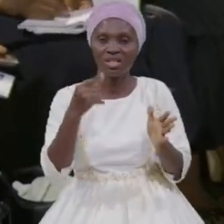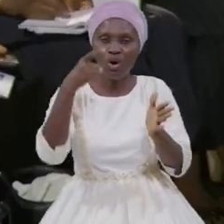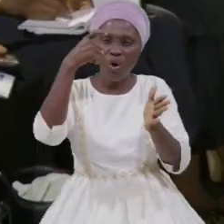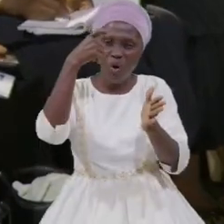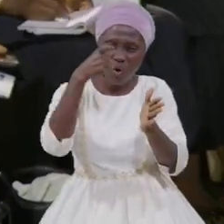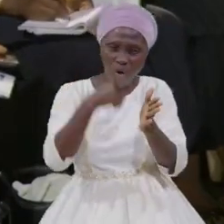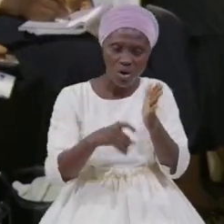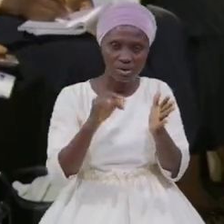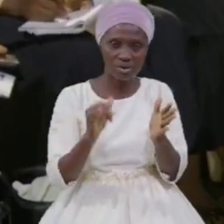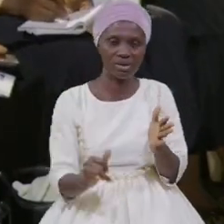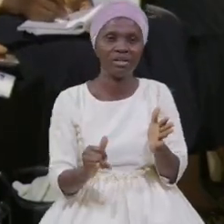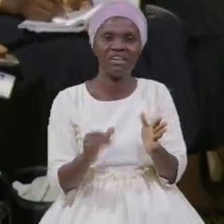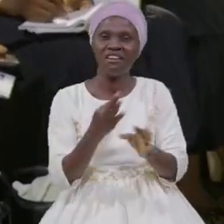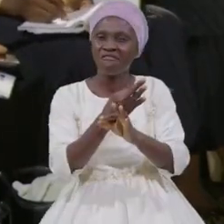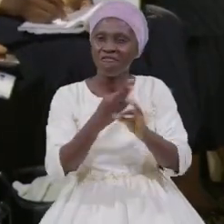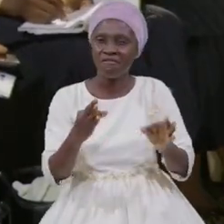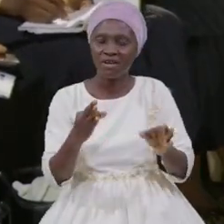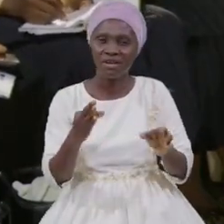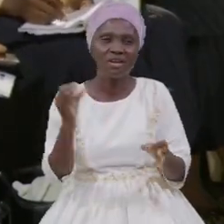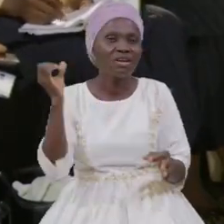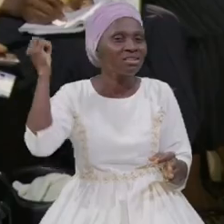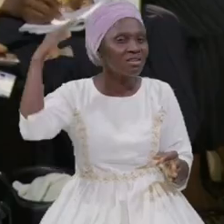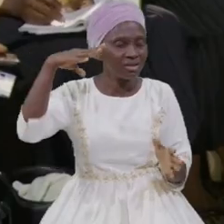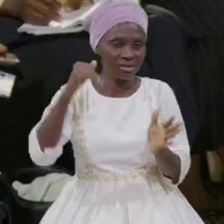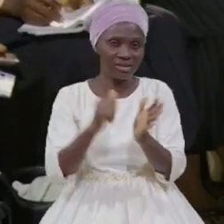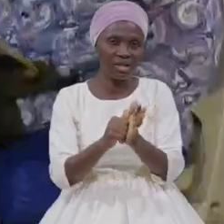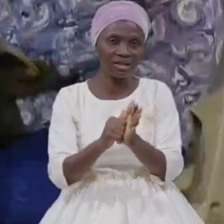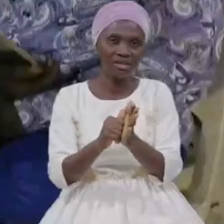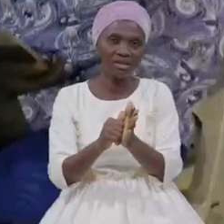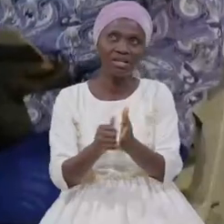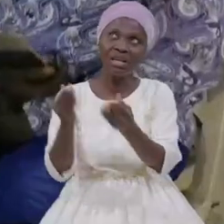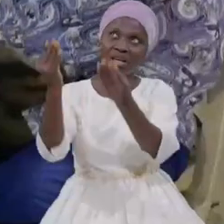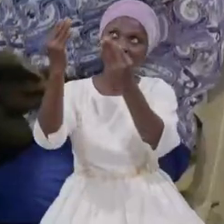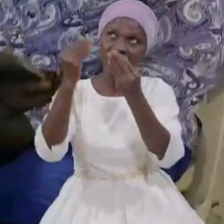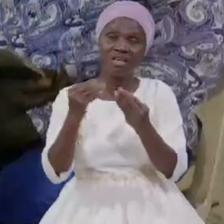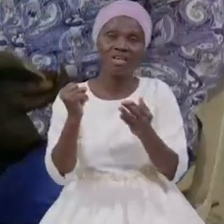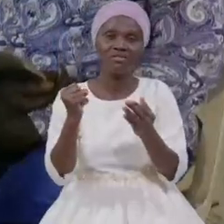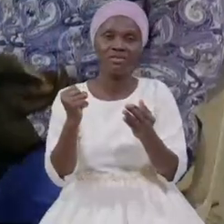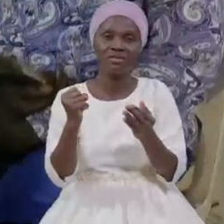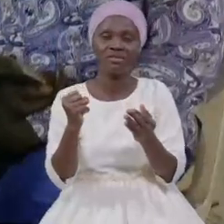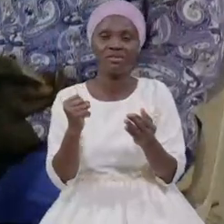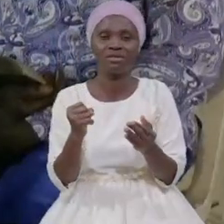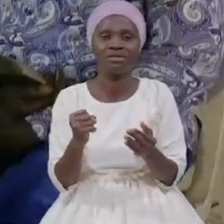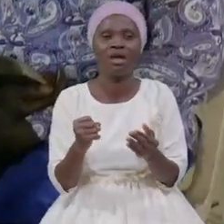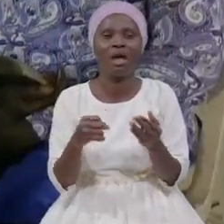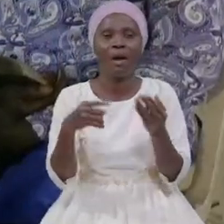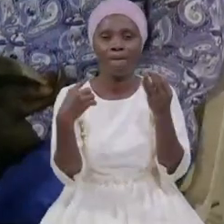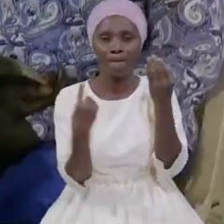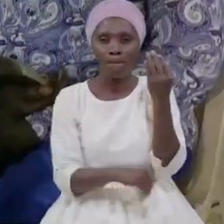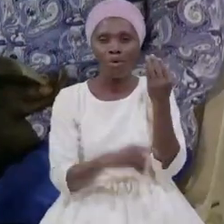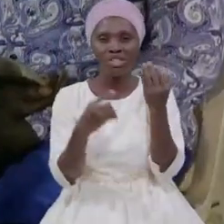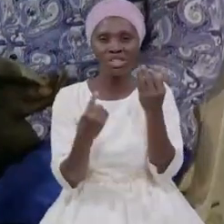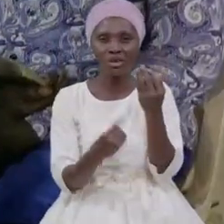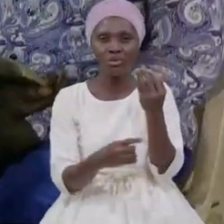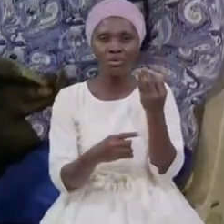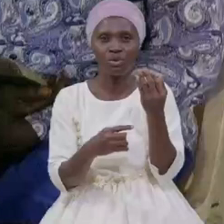la grâce gratuite et coûteuse qui accorde la